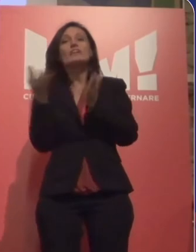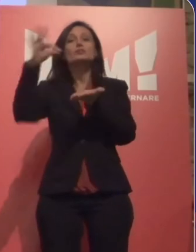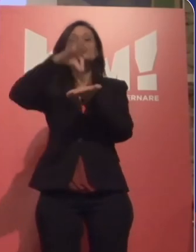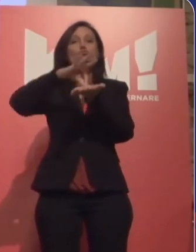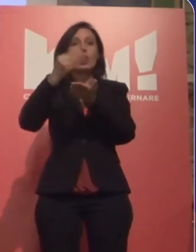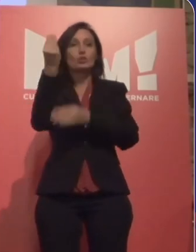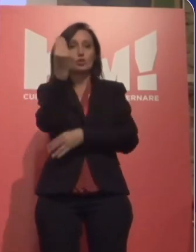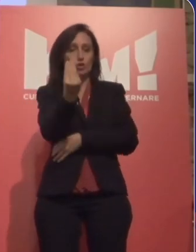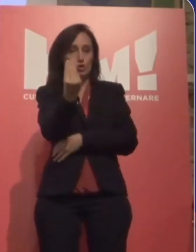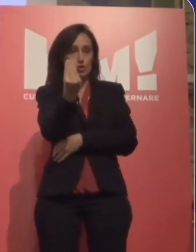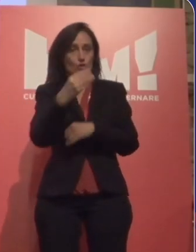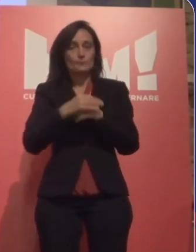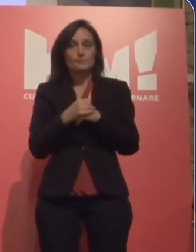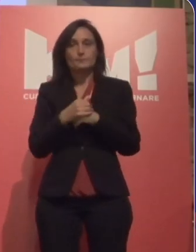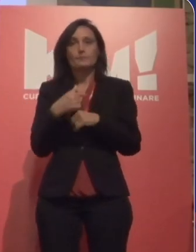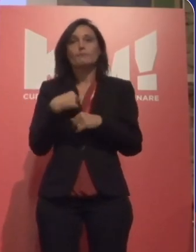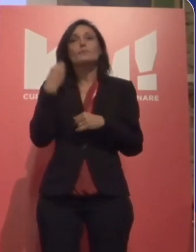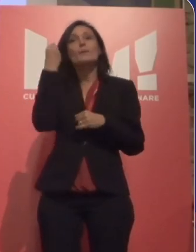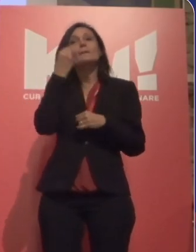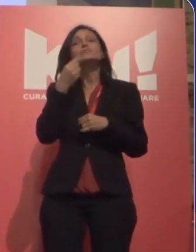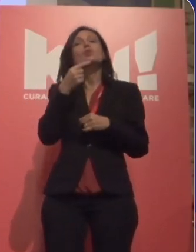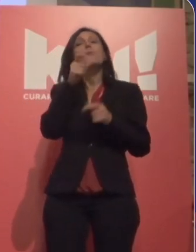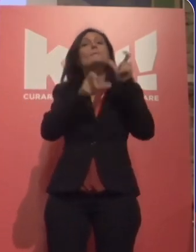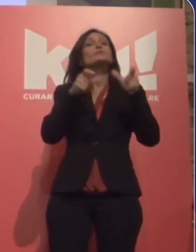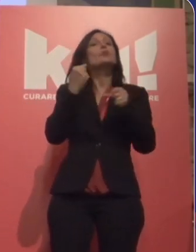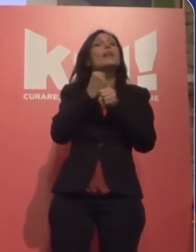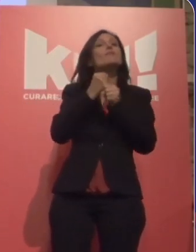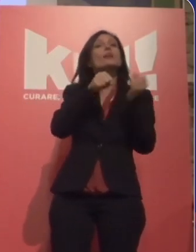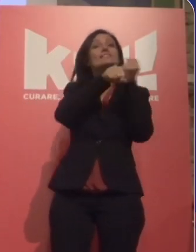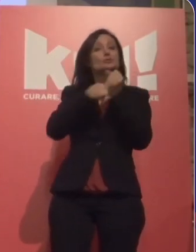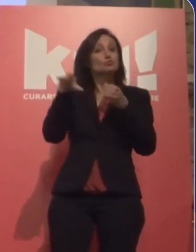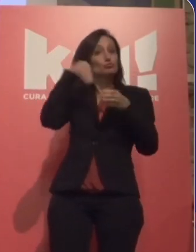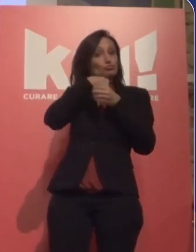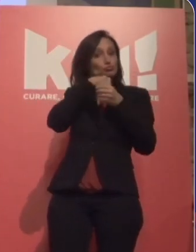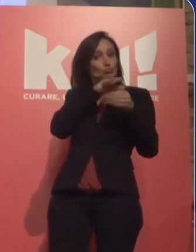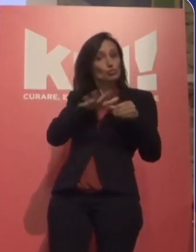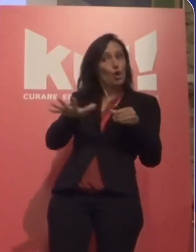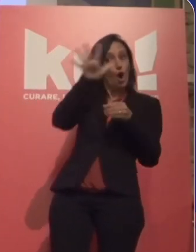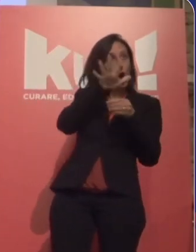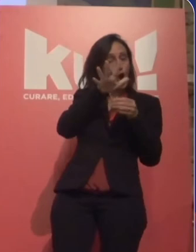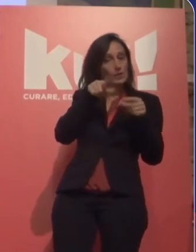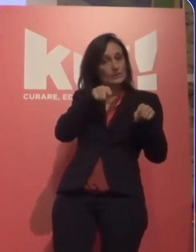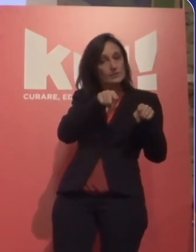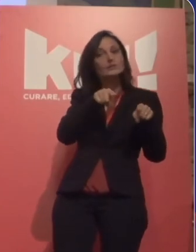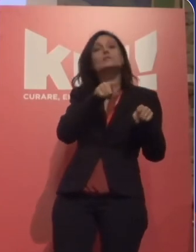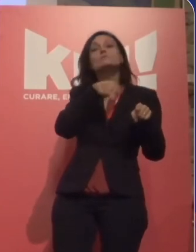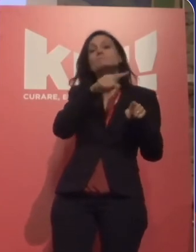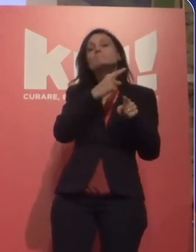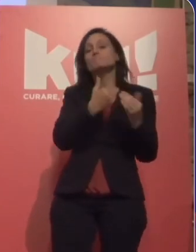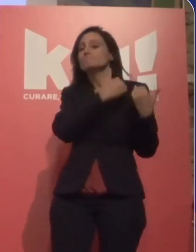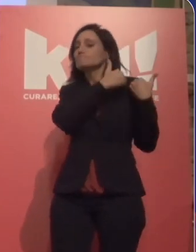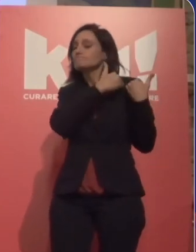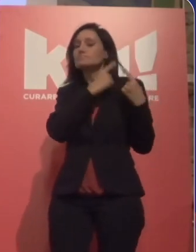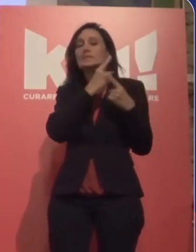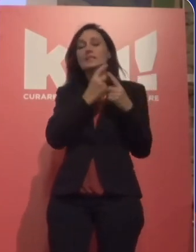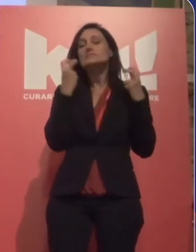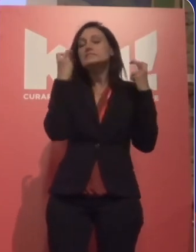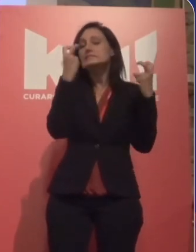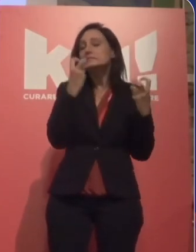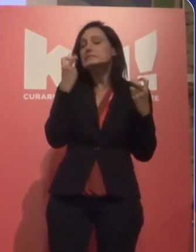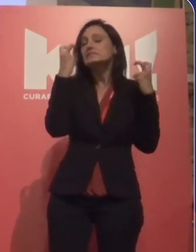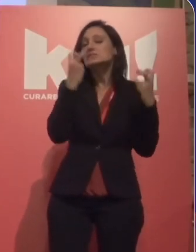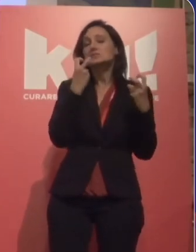nelle istituzioni sia chiamato ancora più di altri a questo gigantesco sforzo di campina momento utile a